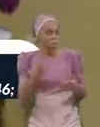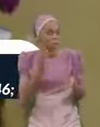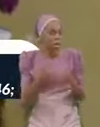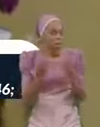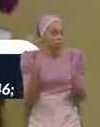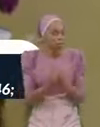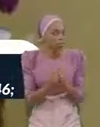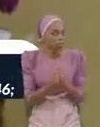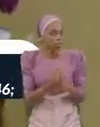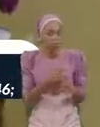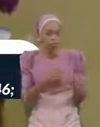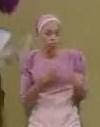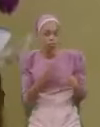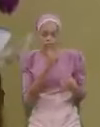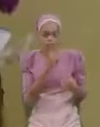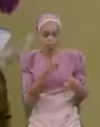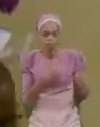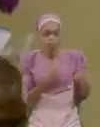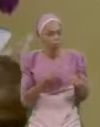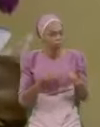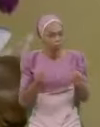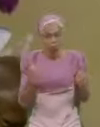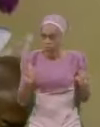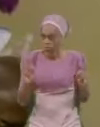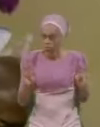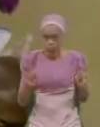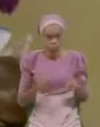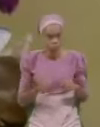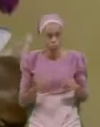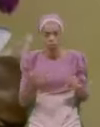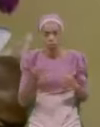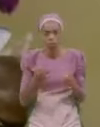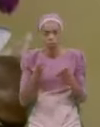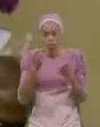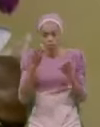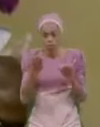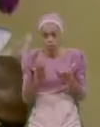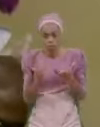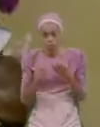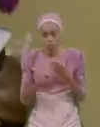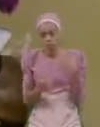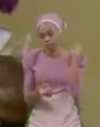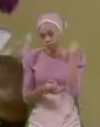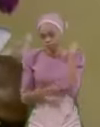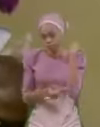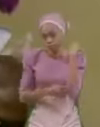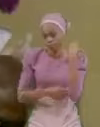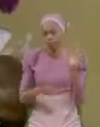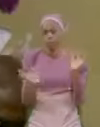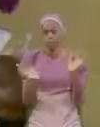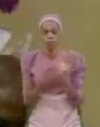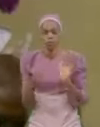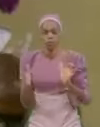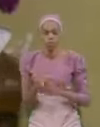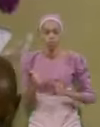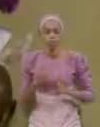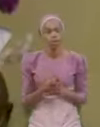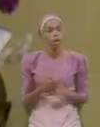sincérité mais le récit des écritures nous montrent que sont des tenstion c'était pour éprouver